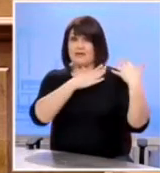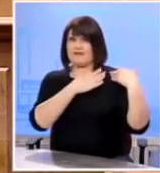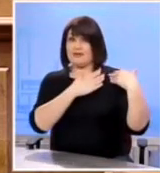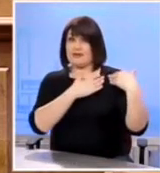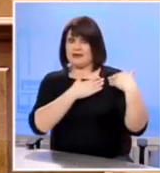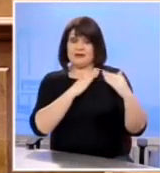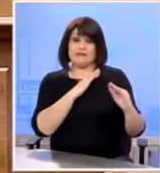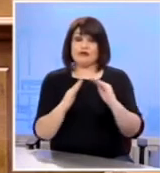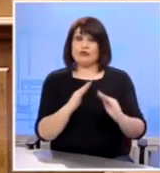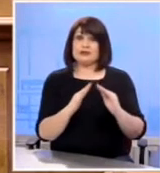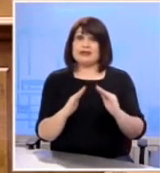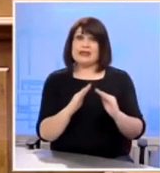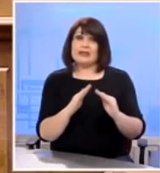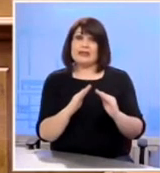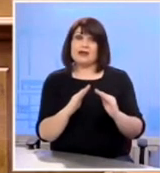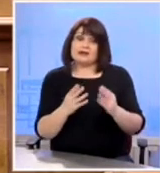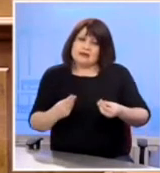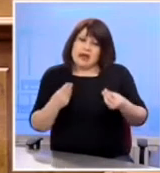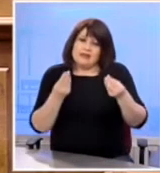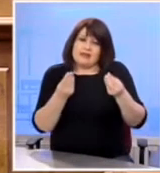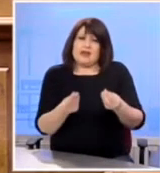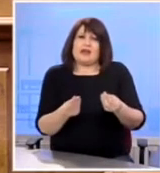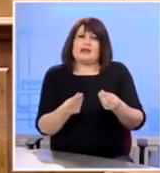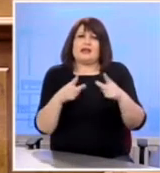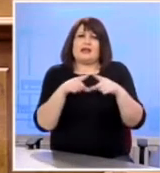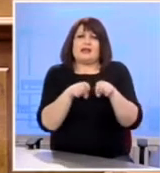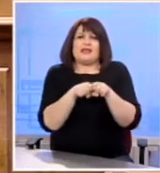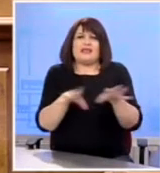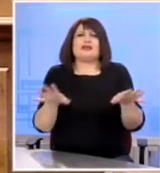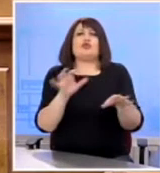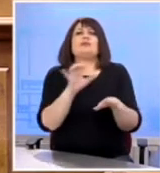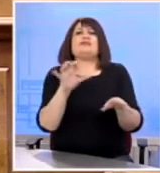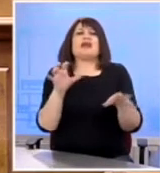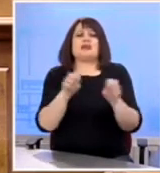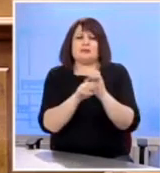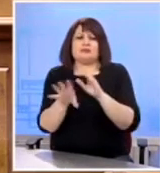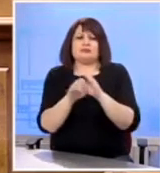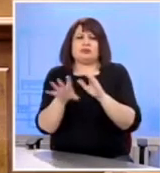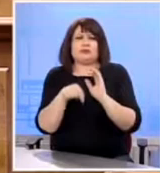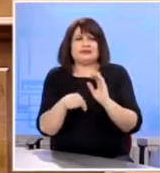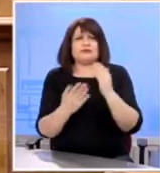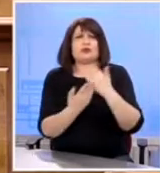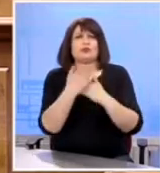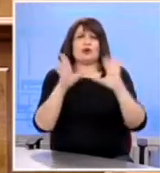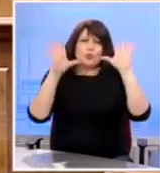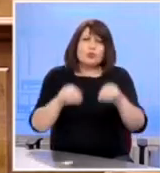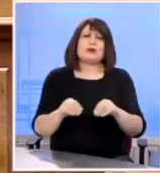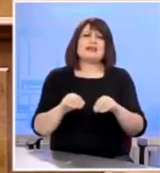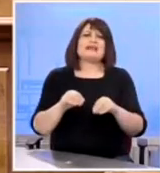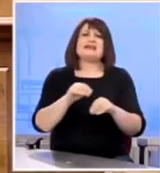την πρόνοια να είναι πάροχος δικτύου ψηφιακής εκπομπής. Και σήμερα το πρωί είχαμε διακοπή